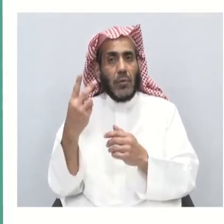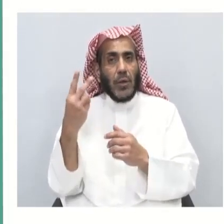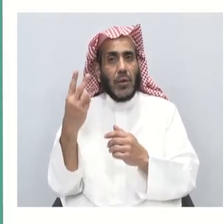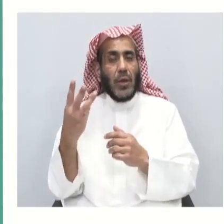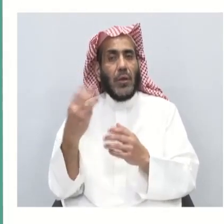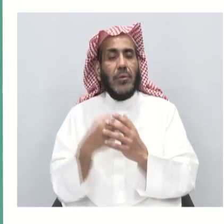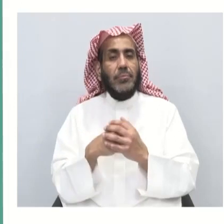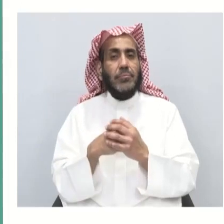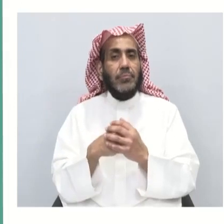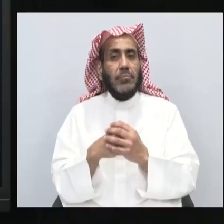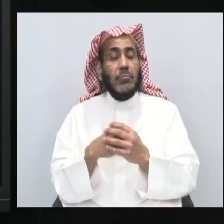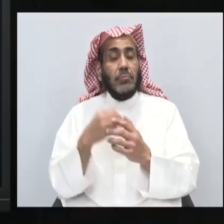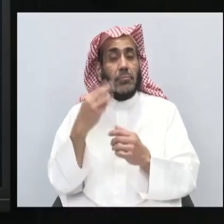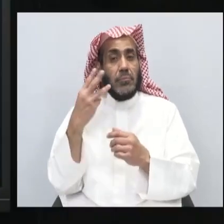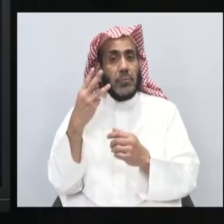1 2 3.